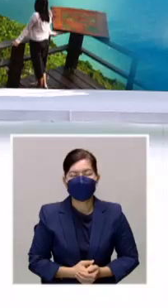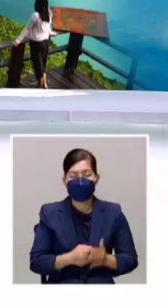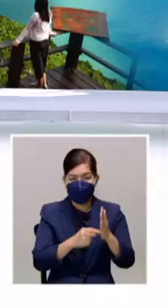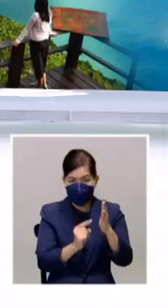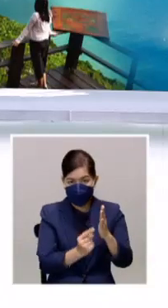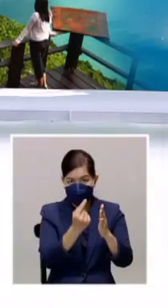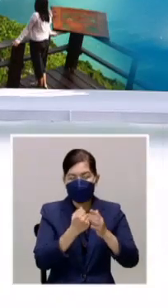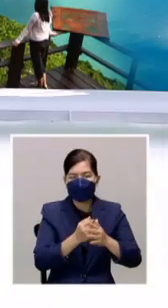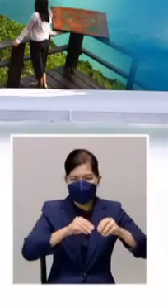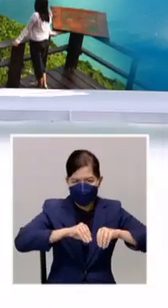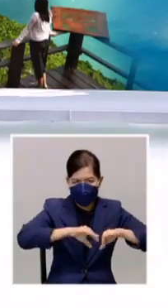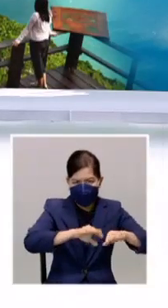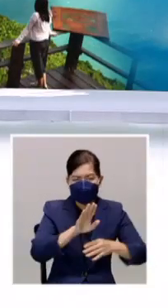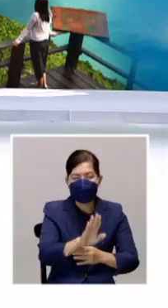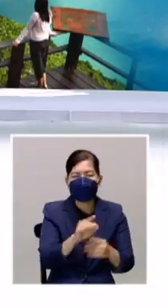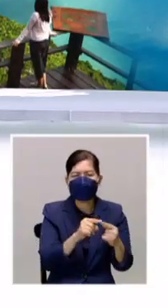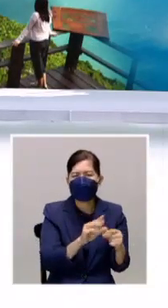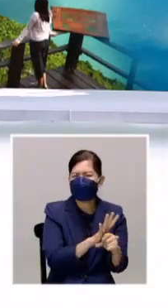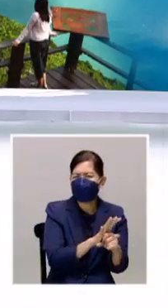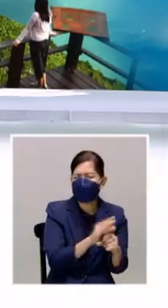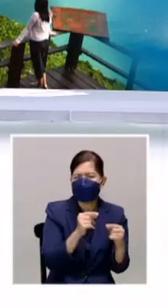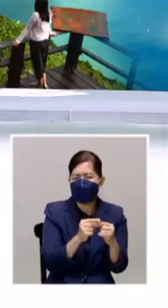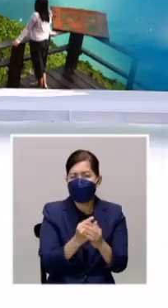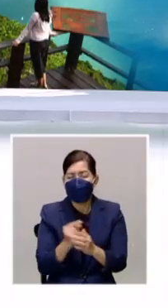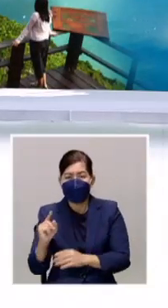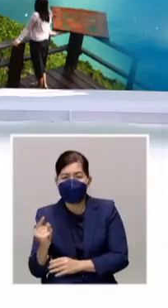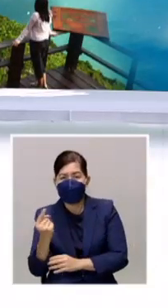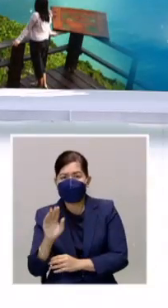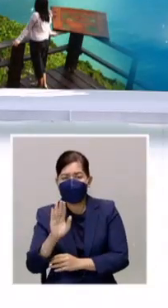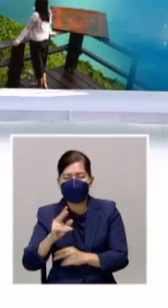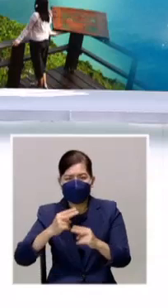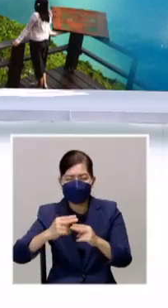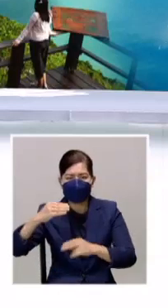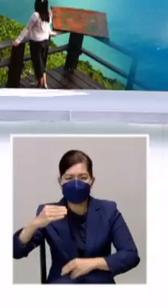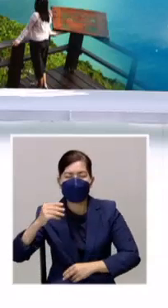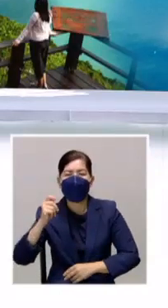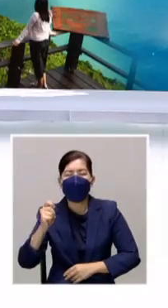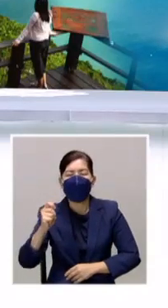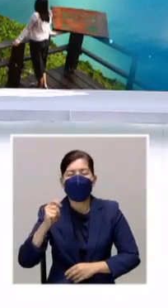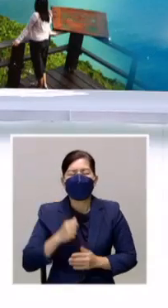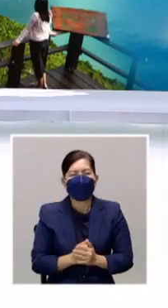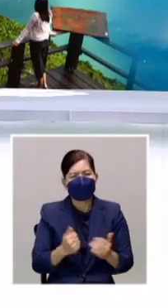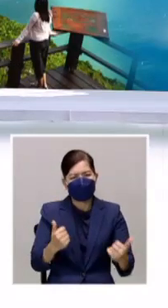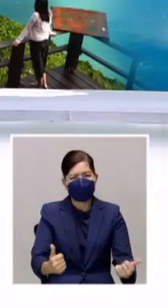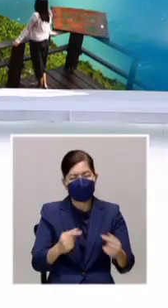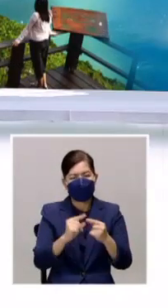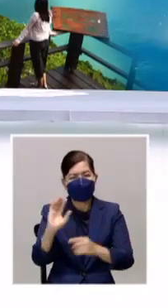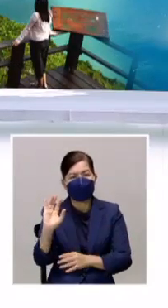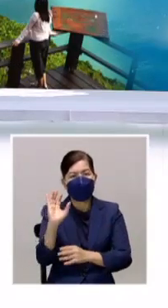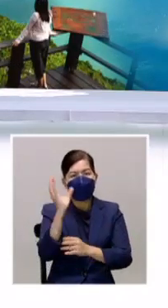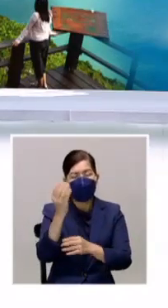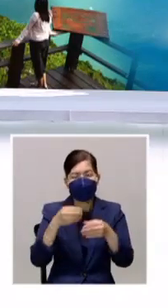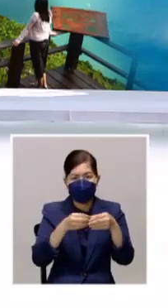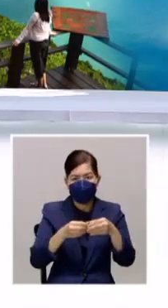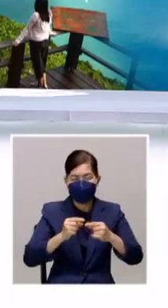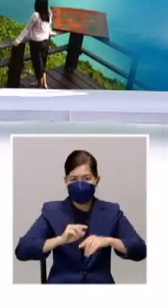ตั้งแต่มีการระบาดของเชื้อโควิดกลายพันธุ์สายพันธุ์โอไมครอนคำถามสำคัญเลยค่ะที่ทั้งคนทั่วโลกรวมถึงนักวิทยาศาสตร์ตั้